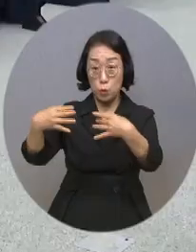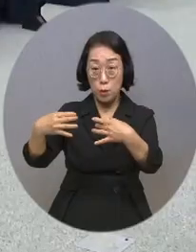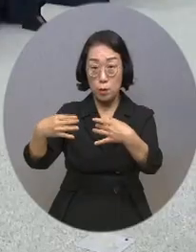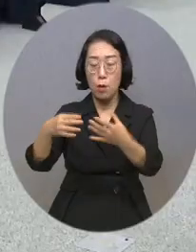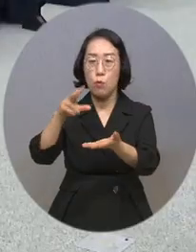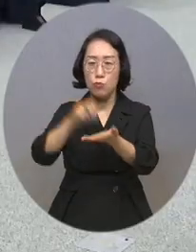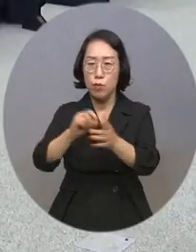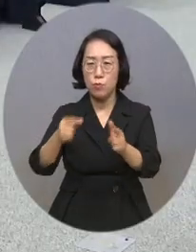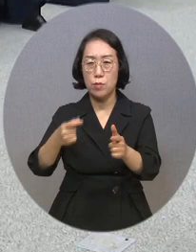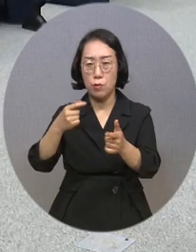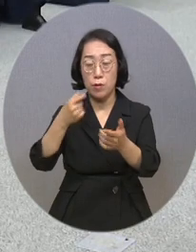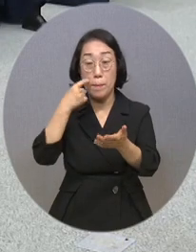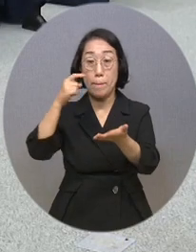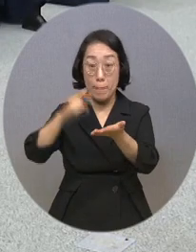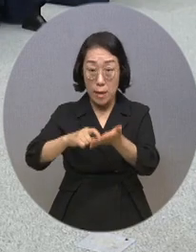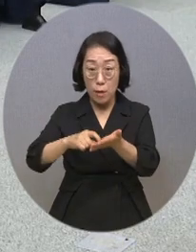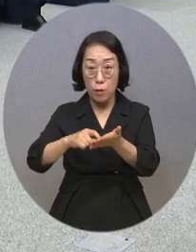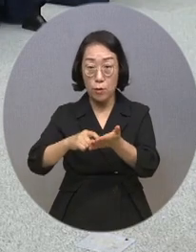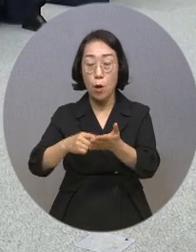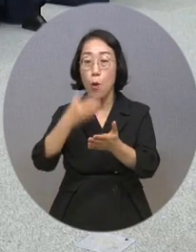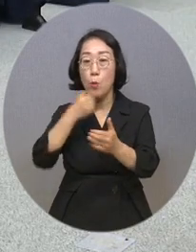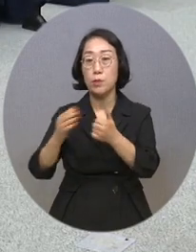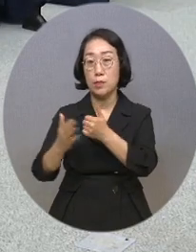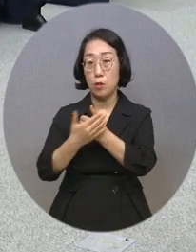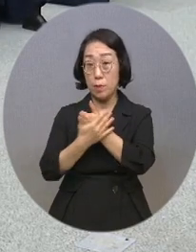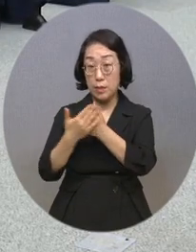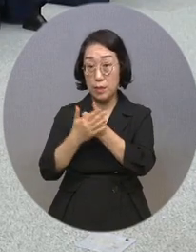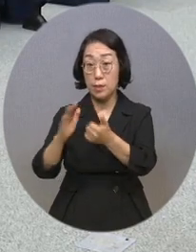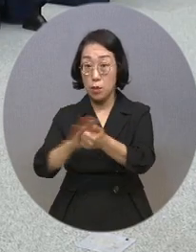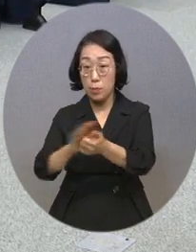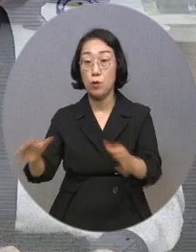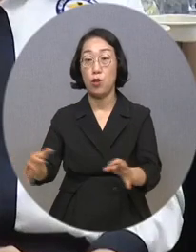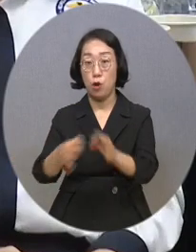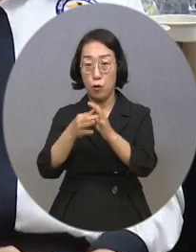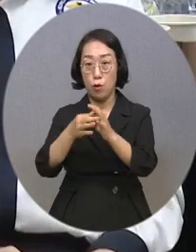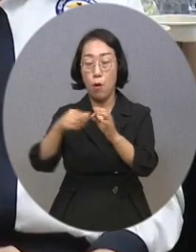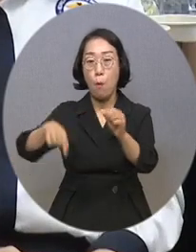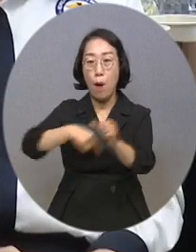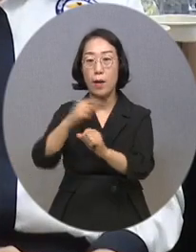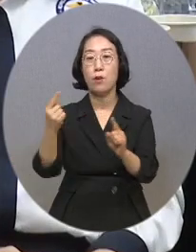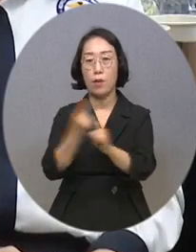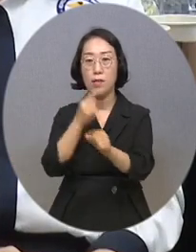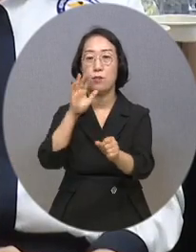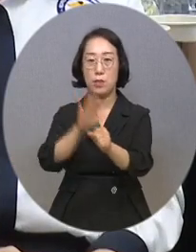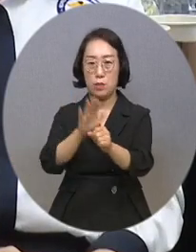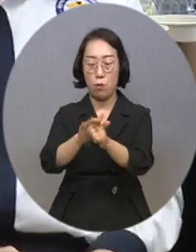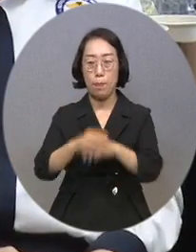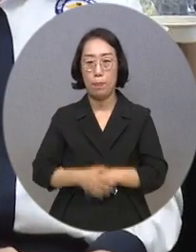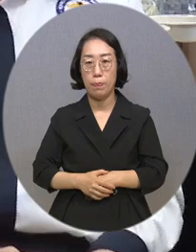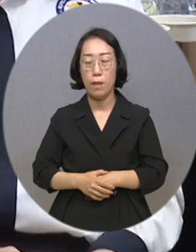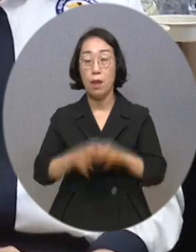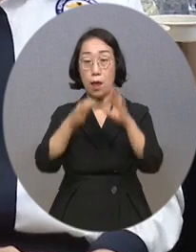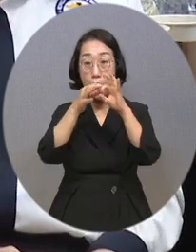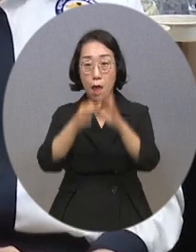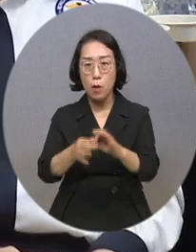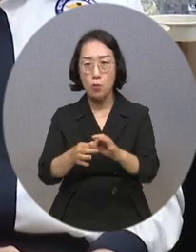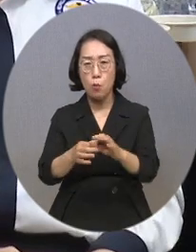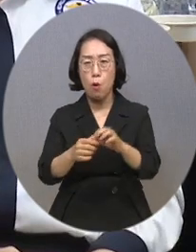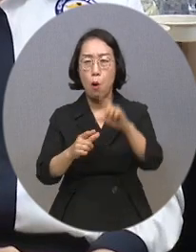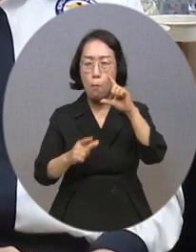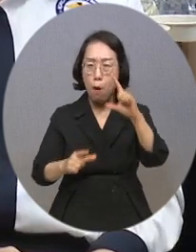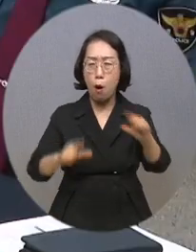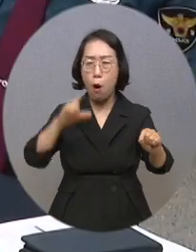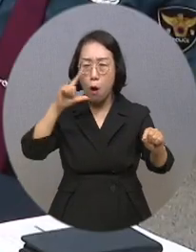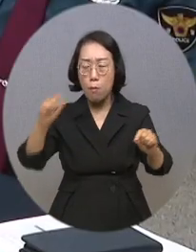발굴해 복지 서비스와 연계하거나 생활환경 개선 등을 지원했습니다. 또 섬이 많고 고령화라는